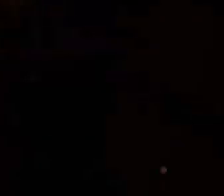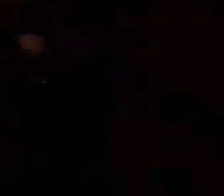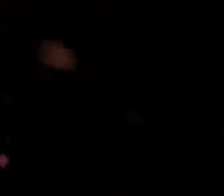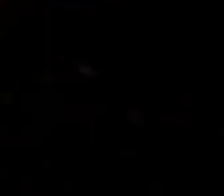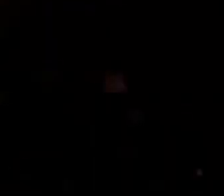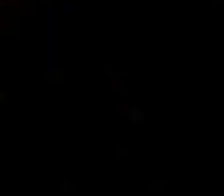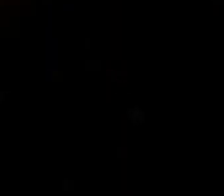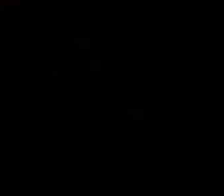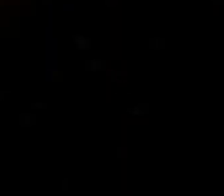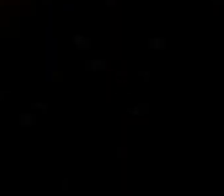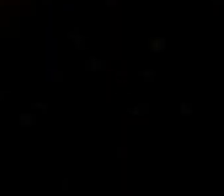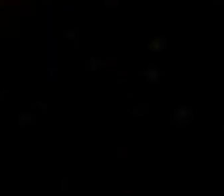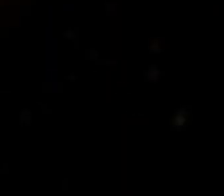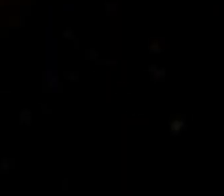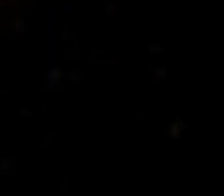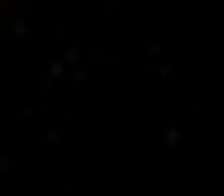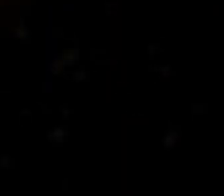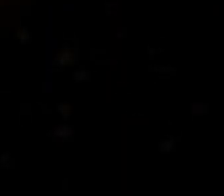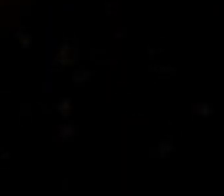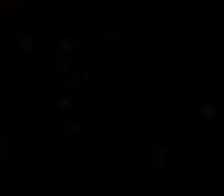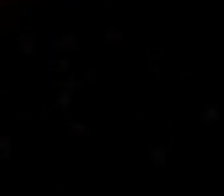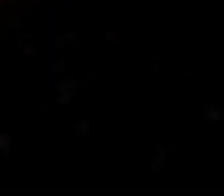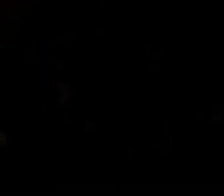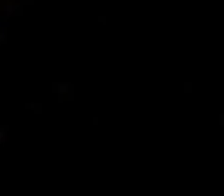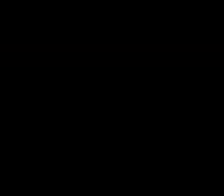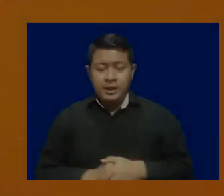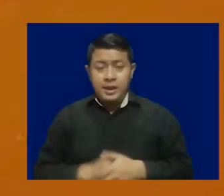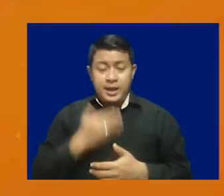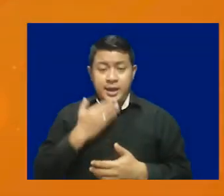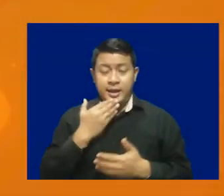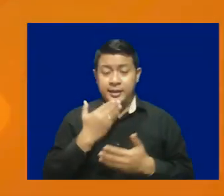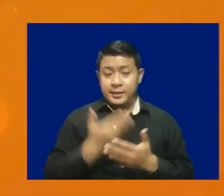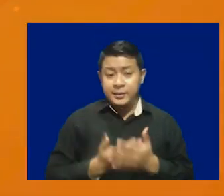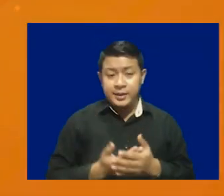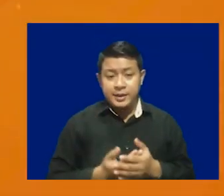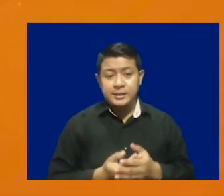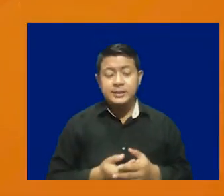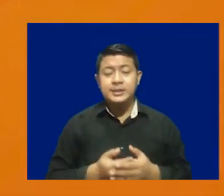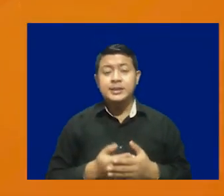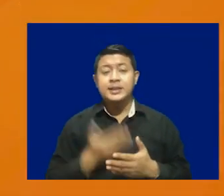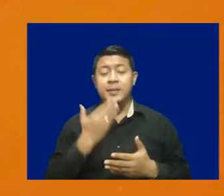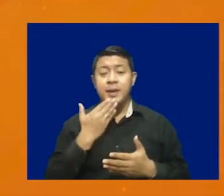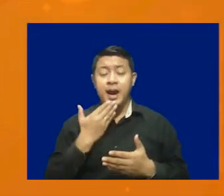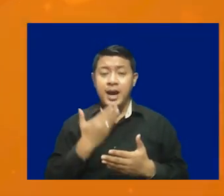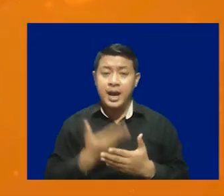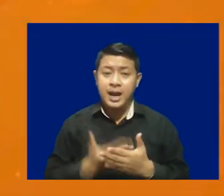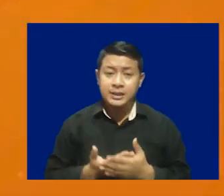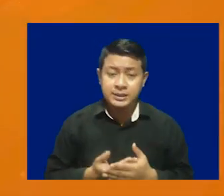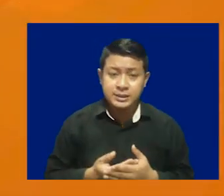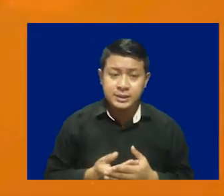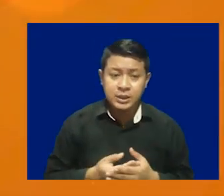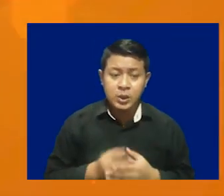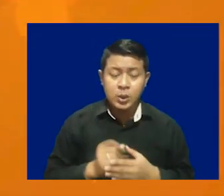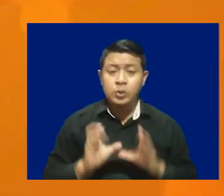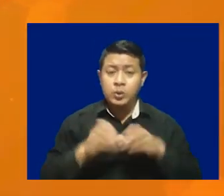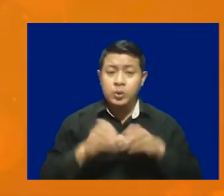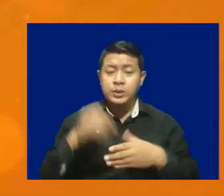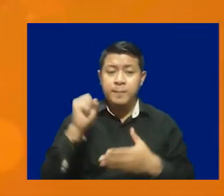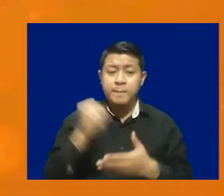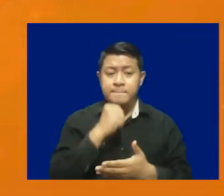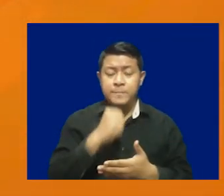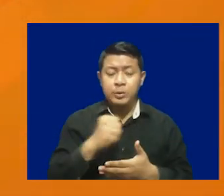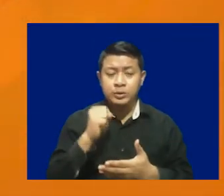Nama Bapa dan Putra Roh Kudus. Amin. Oke, Francis semua, saudara-saudari yang terkasih dalam